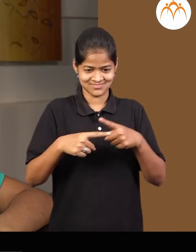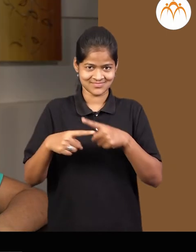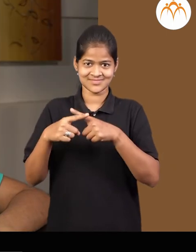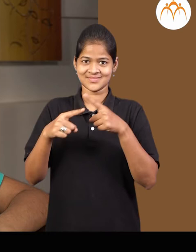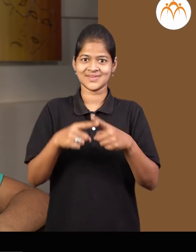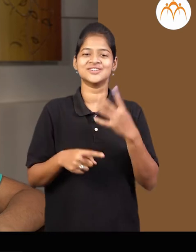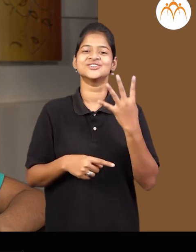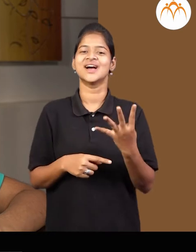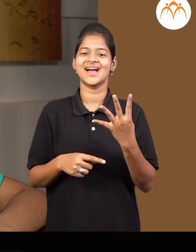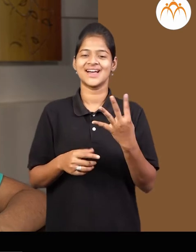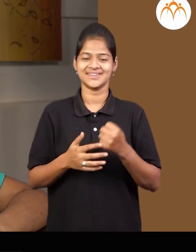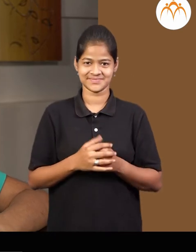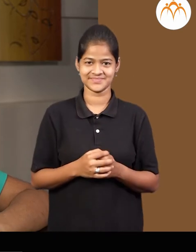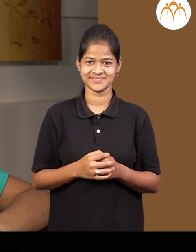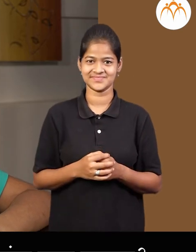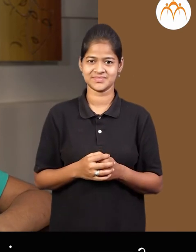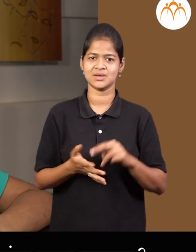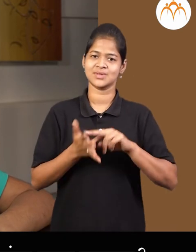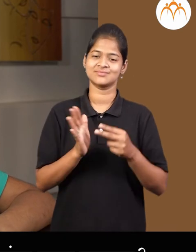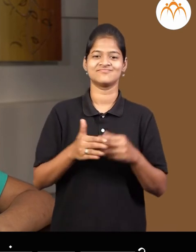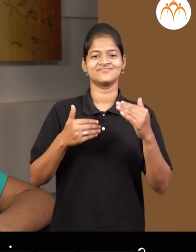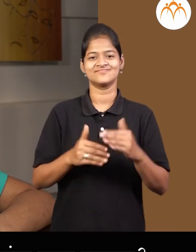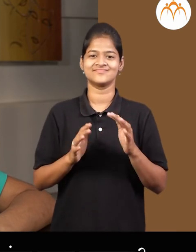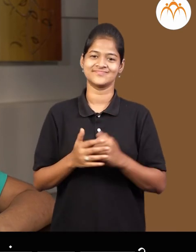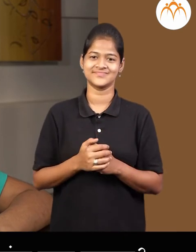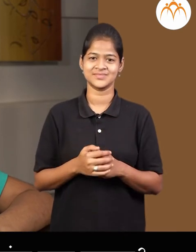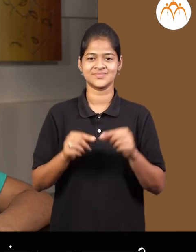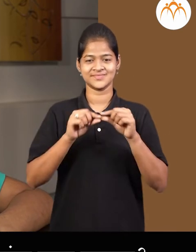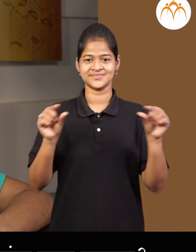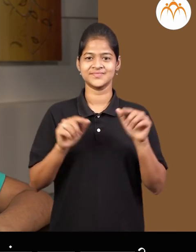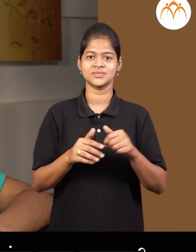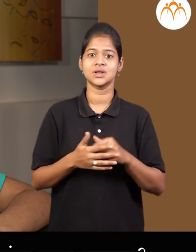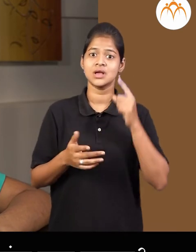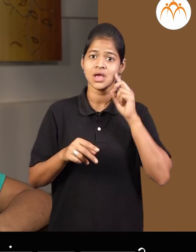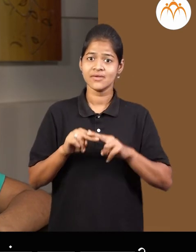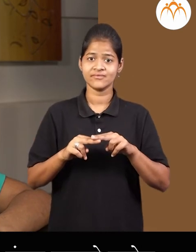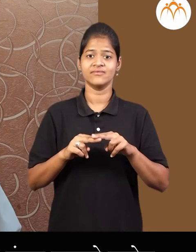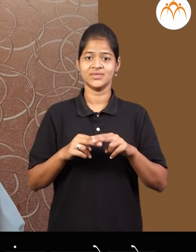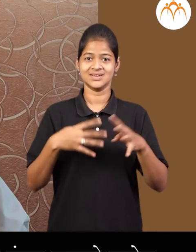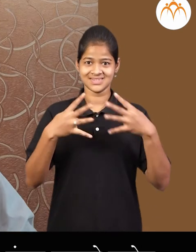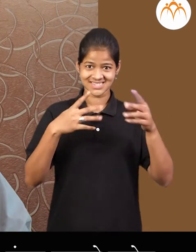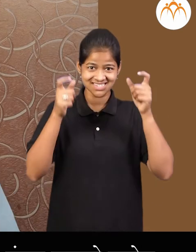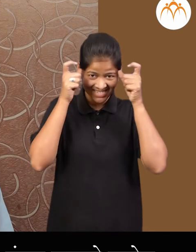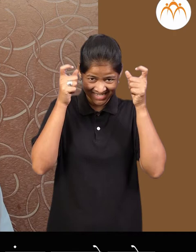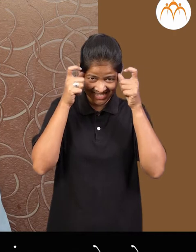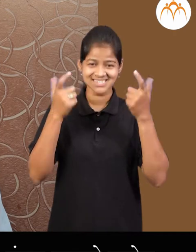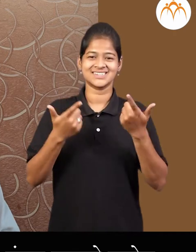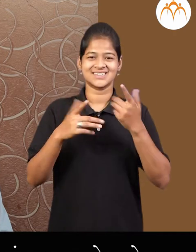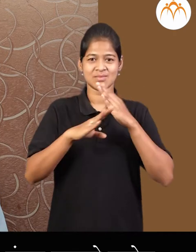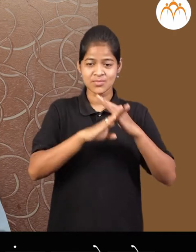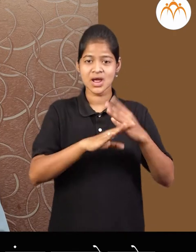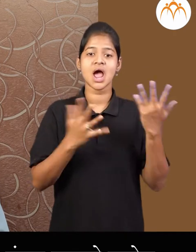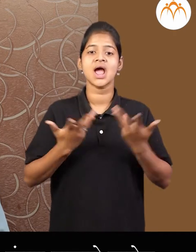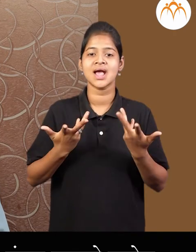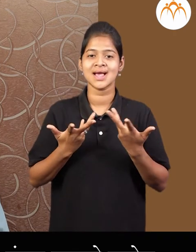पण दादा, एकेरी कुंपणातून गाय बकऱ्या नाही करणारात झाडांचा पाला खायला? अरे त्याचा